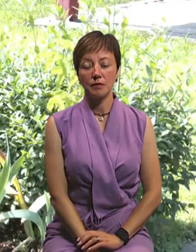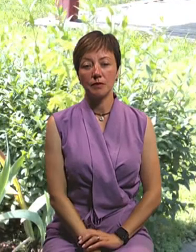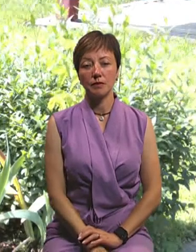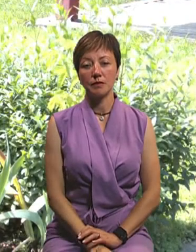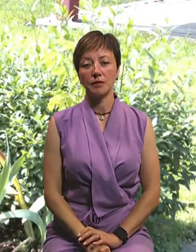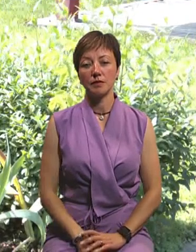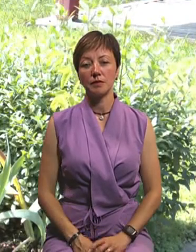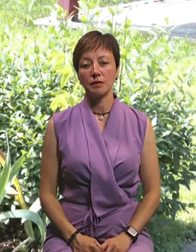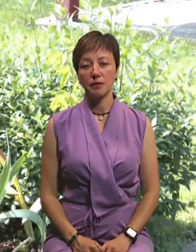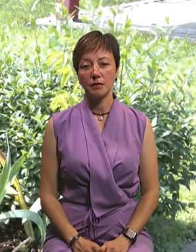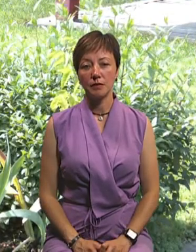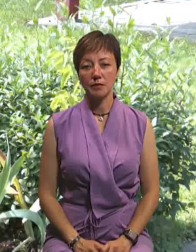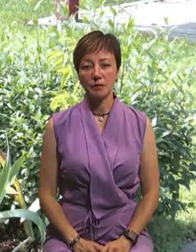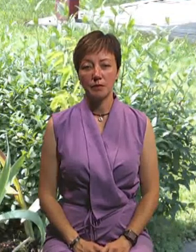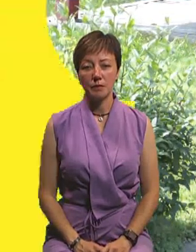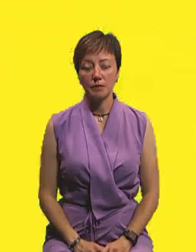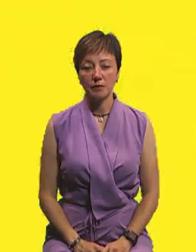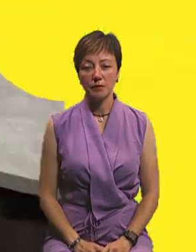суспільний новини Хмельниччина